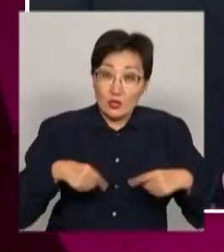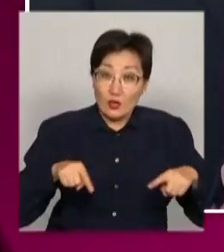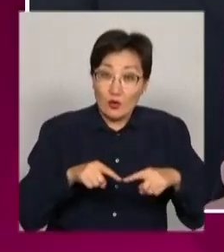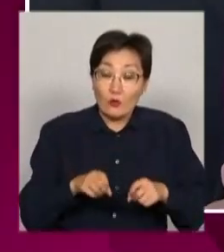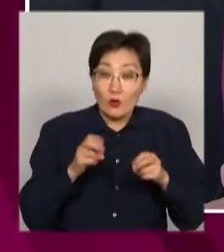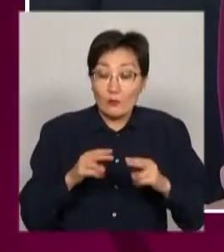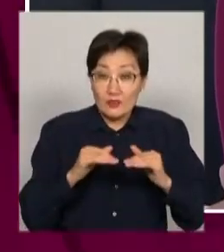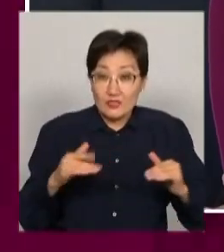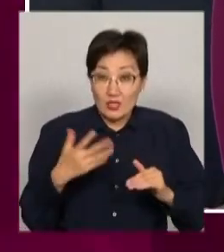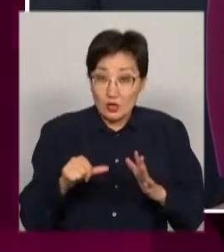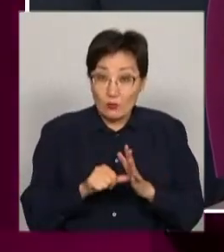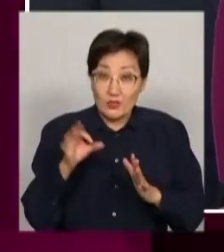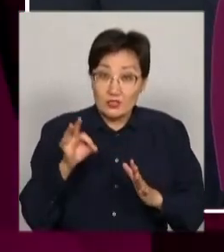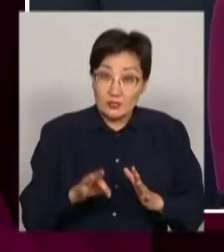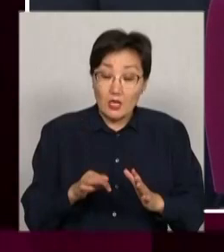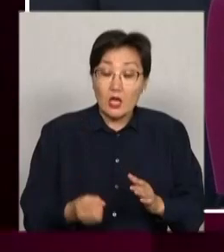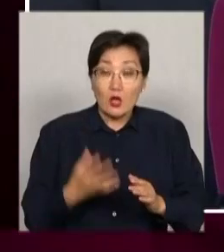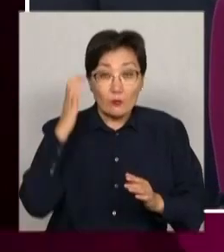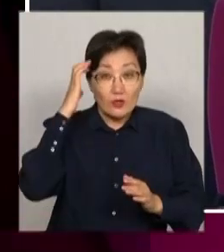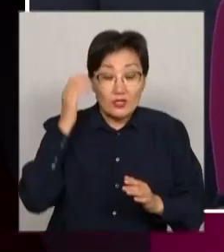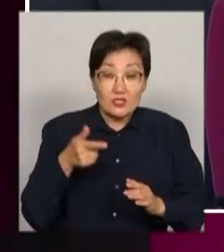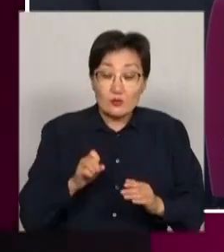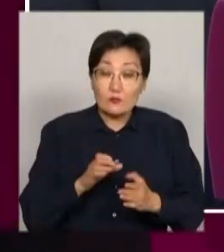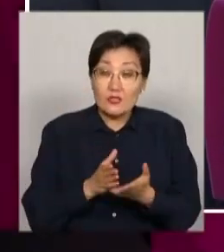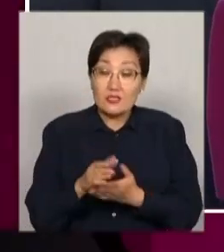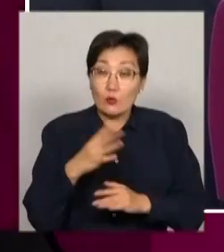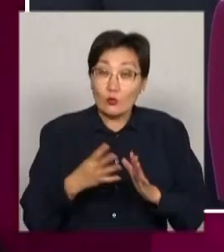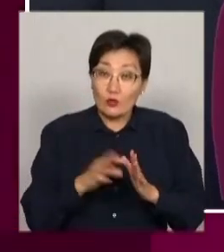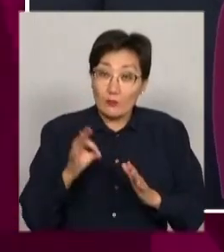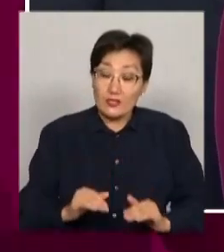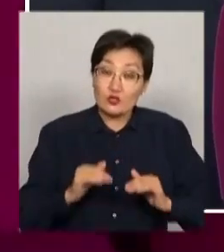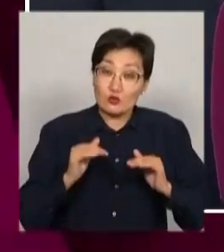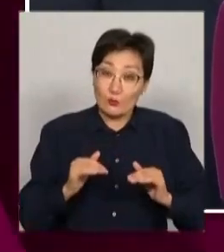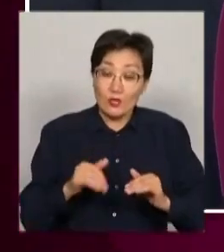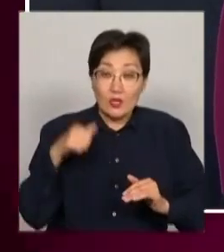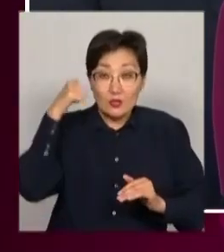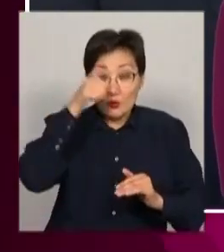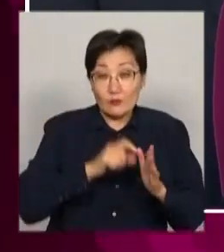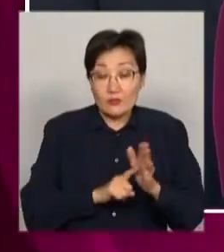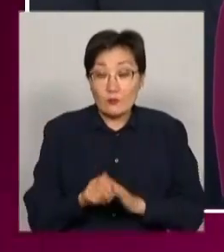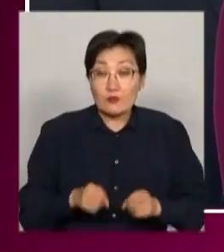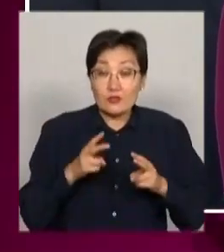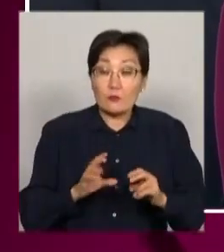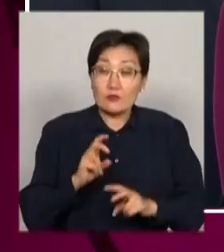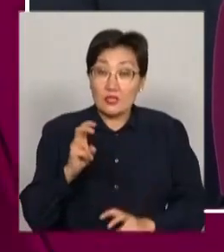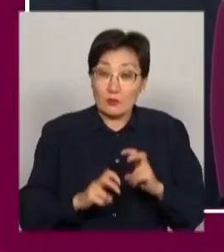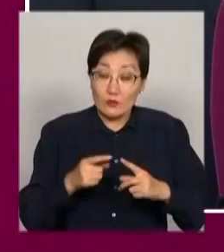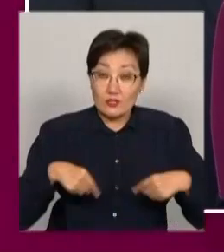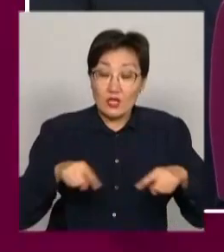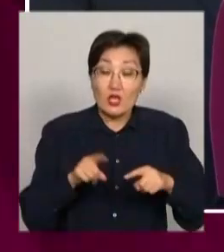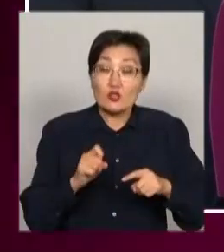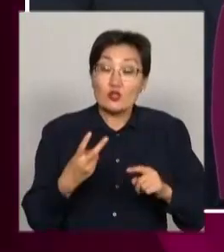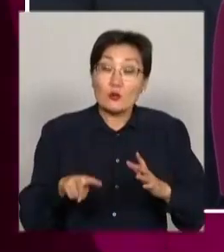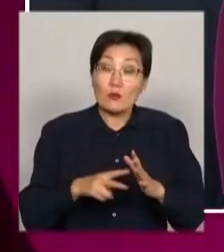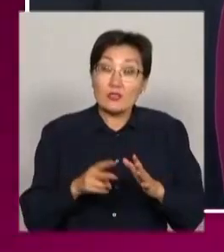деңгейі 56%-ға, ал мұнай-газ саласында 19%-ға өскен екен. Жыл басынан бері қауіпті өндірістік нысандарда